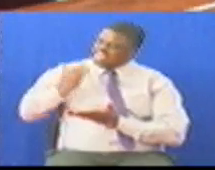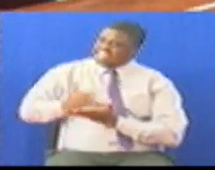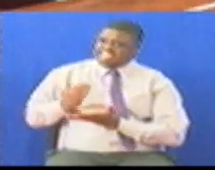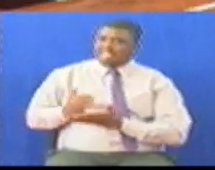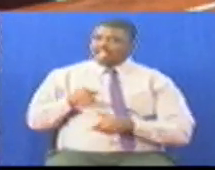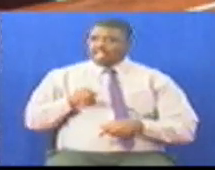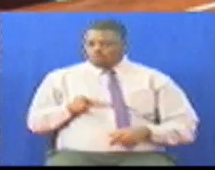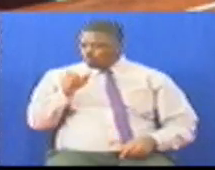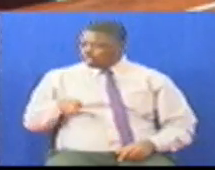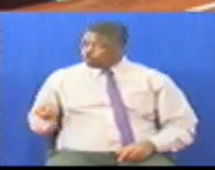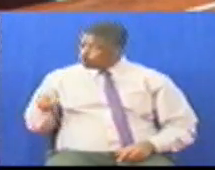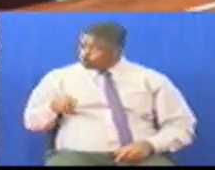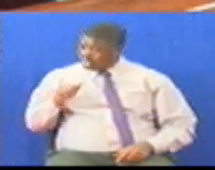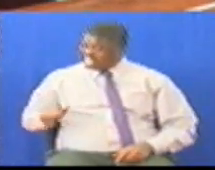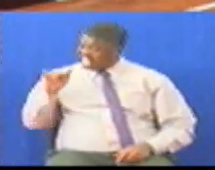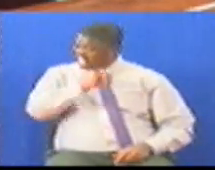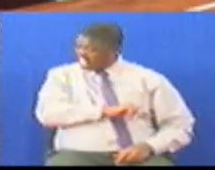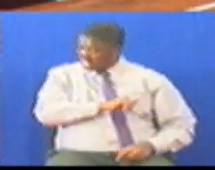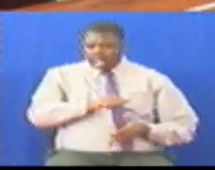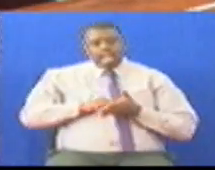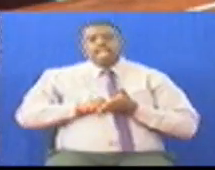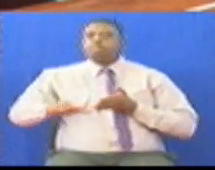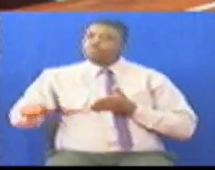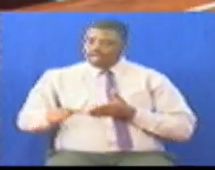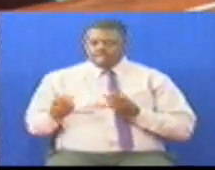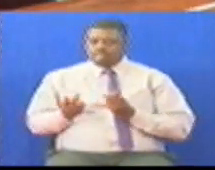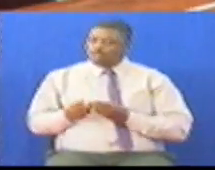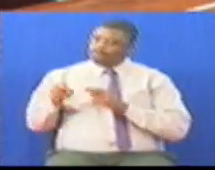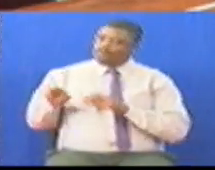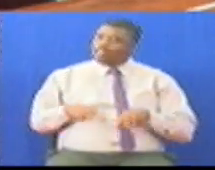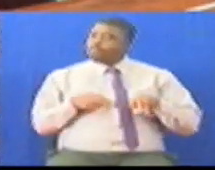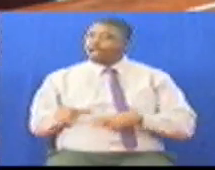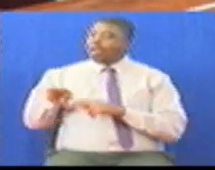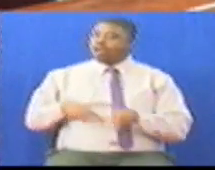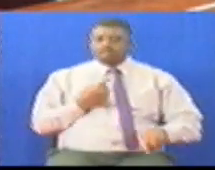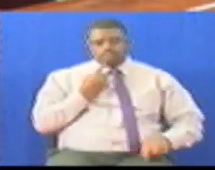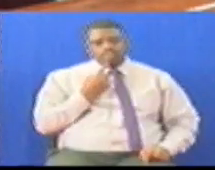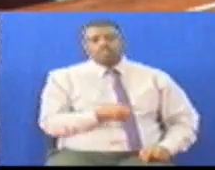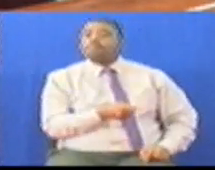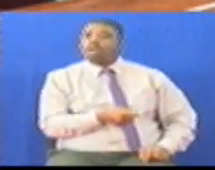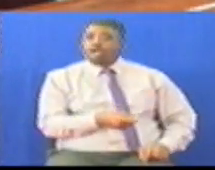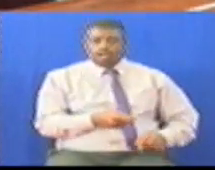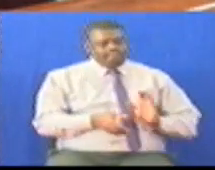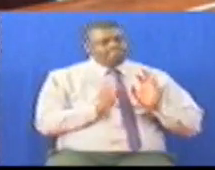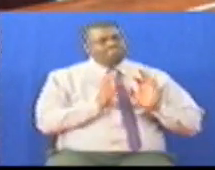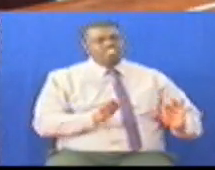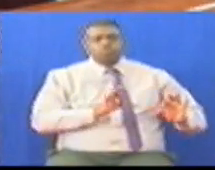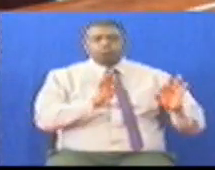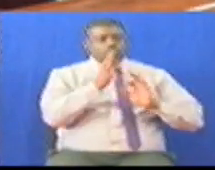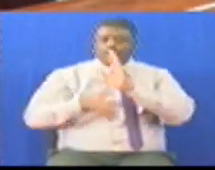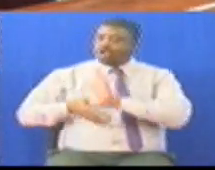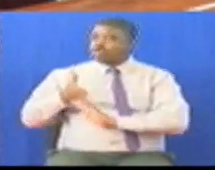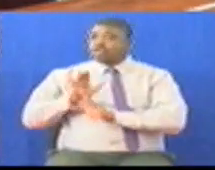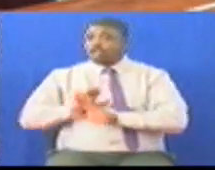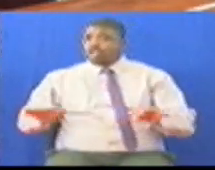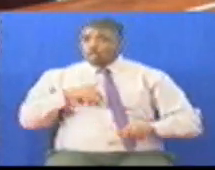kodi ndege zetu wanalipa kama mkataba unavyosema. Tumeanza vizuri. Nataka niwatoe hofu wa Tanzania